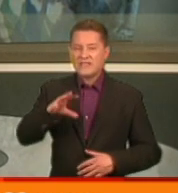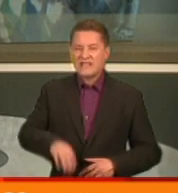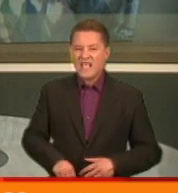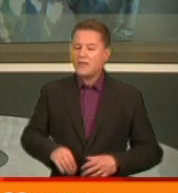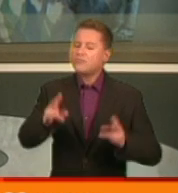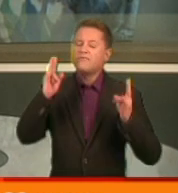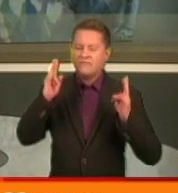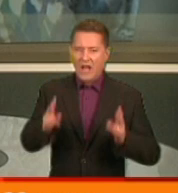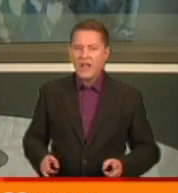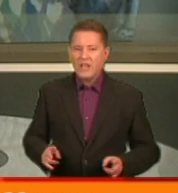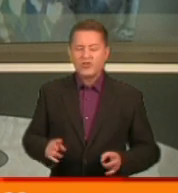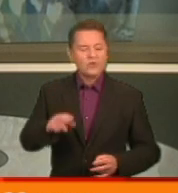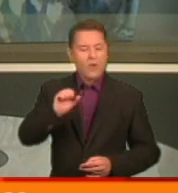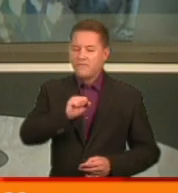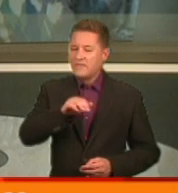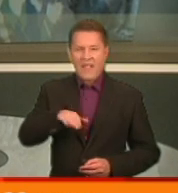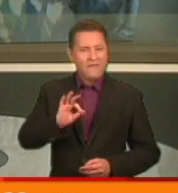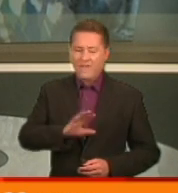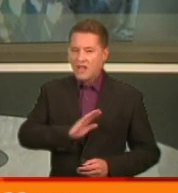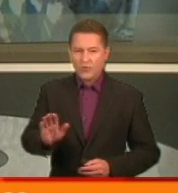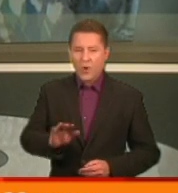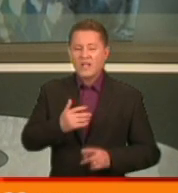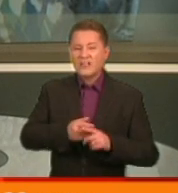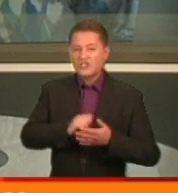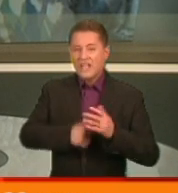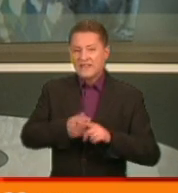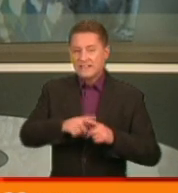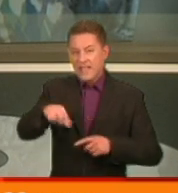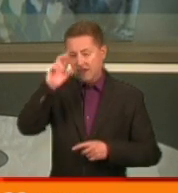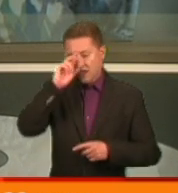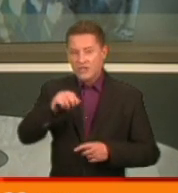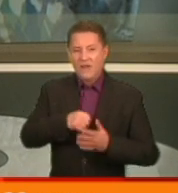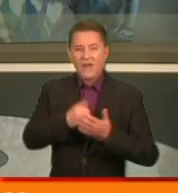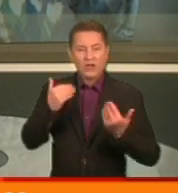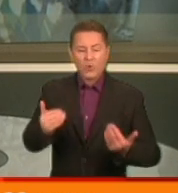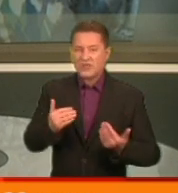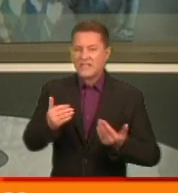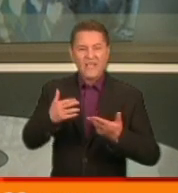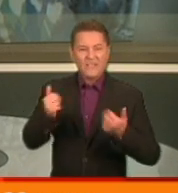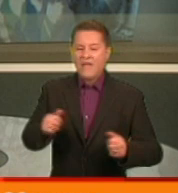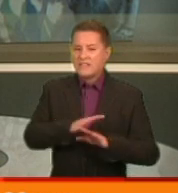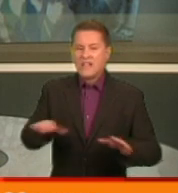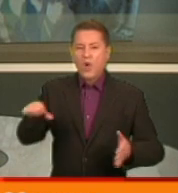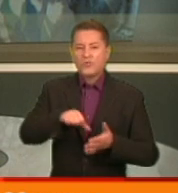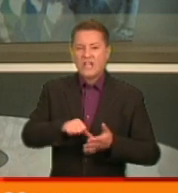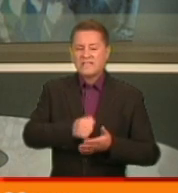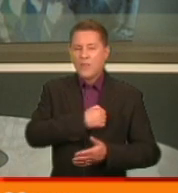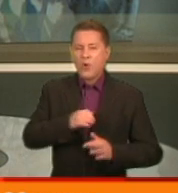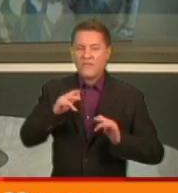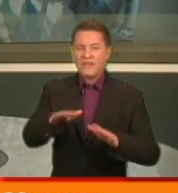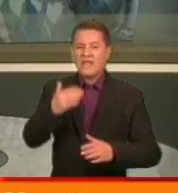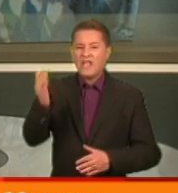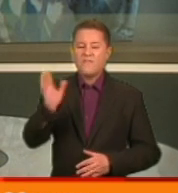хлопець трагічно і не в АТО. Саме через це держава і досі не визнає його учасником бойових дій. Його мама